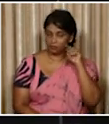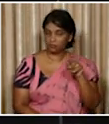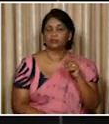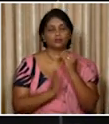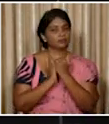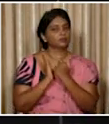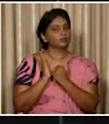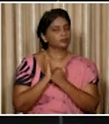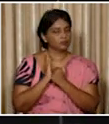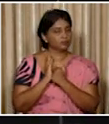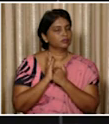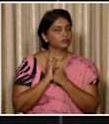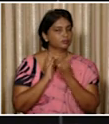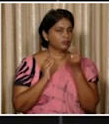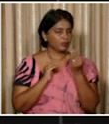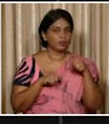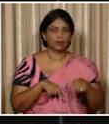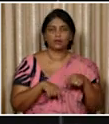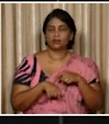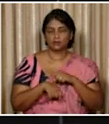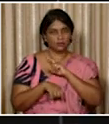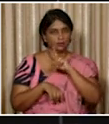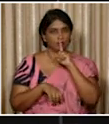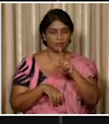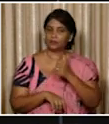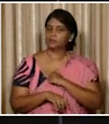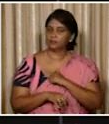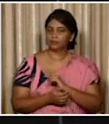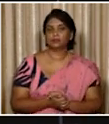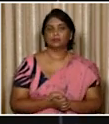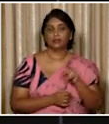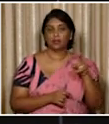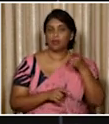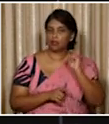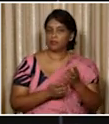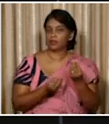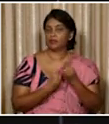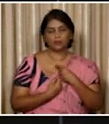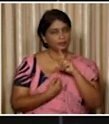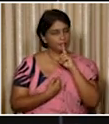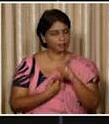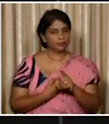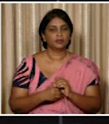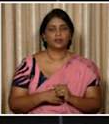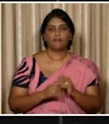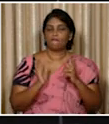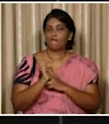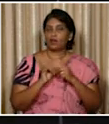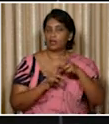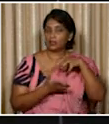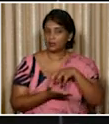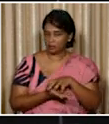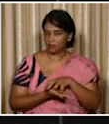சபையிலே பதிவு செய்ய விரும்புகிறேன். தயவுசெய்து அதற்கு உங்களுடைய அனுமதியை கோரி, வவுனியா மாவட்டம் நெடுங்கேணி பிரதேச செயலாளர்